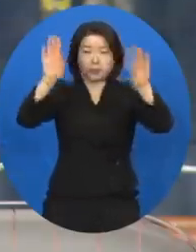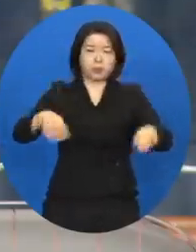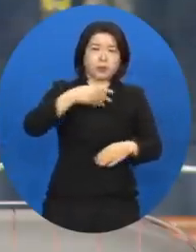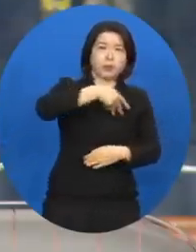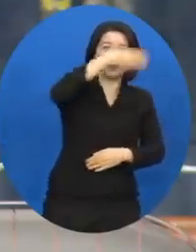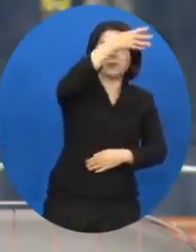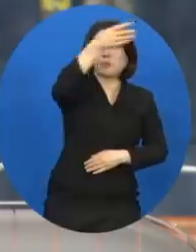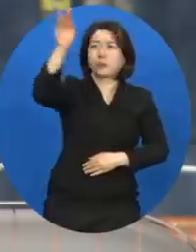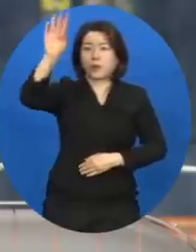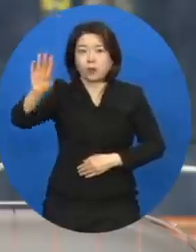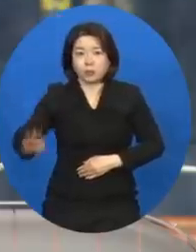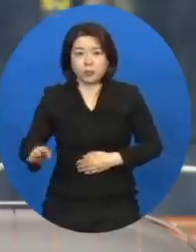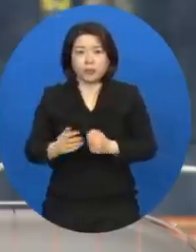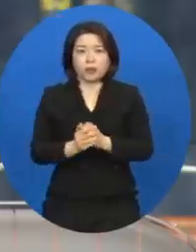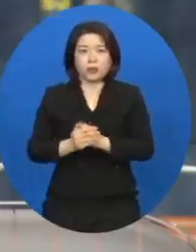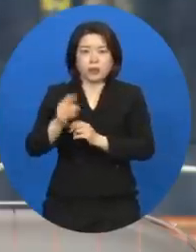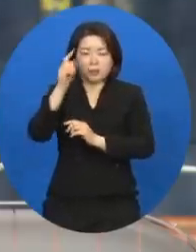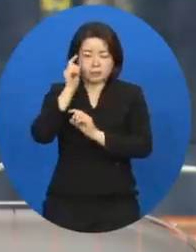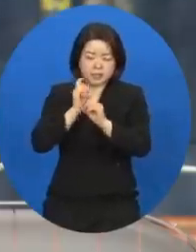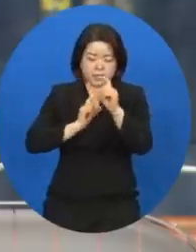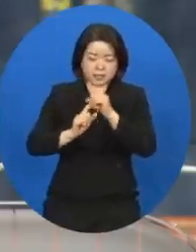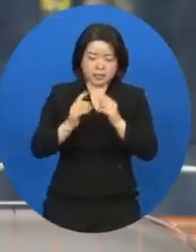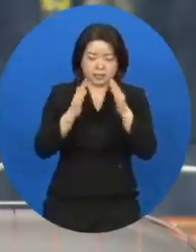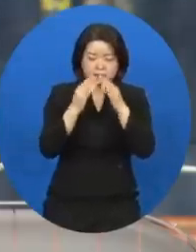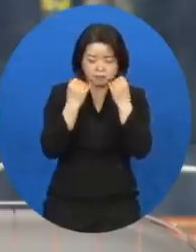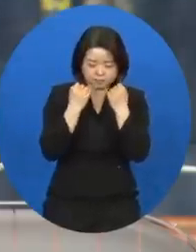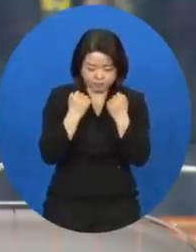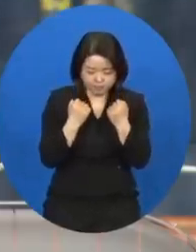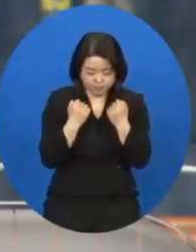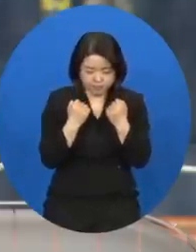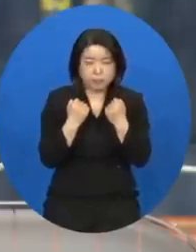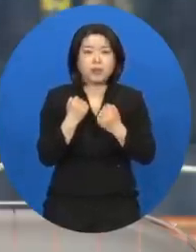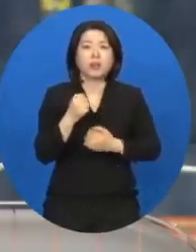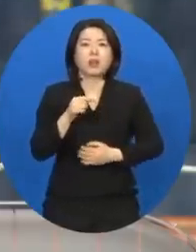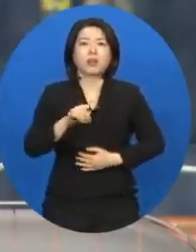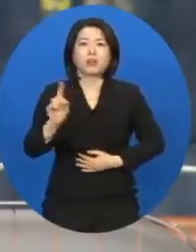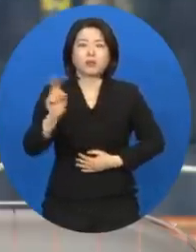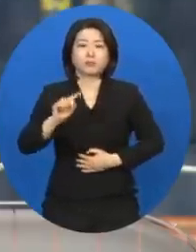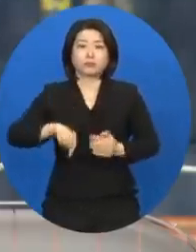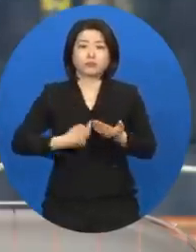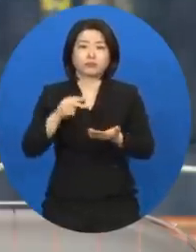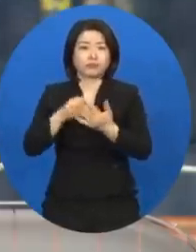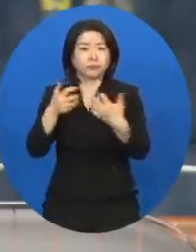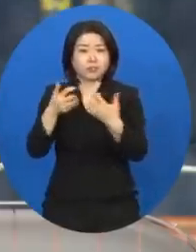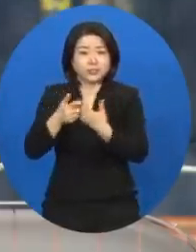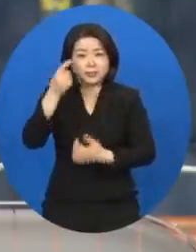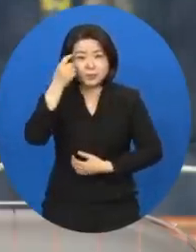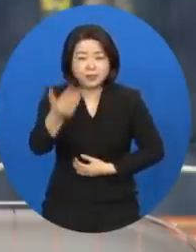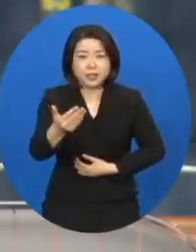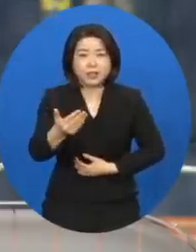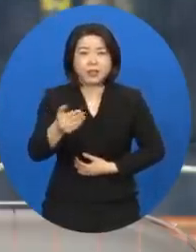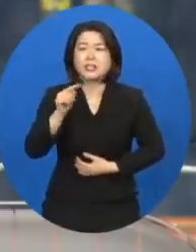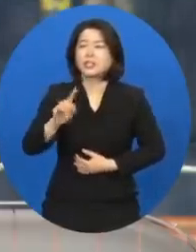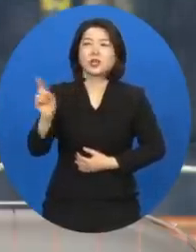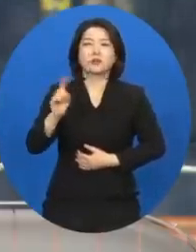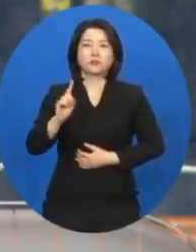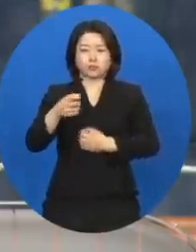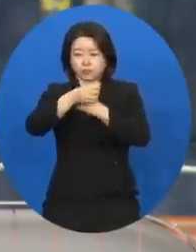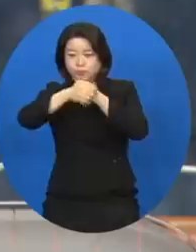바르고 밤새도록 그냥 집안에서만 있으라. 그게 무슨 독립전쟁입니까? 그게 무슨